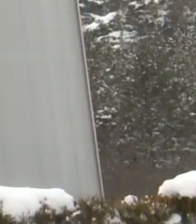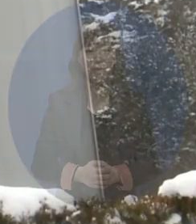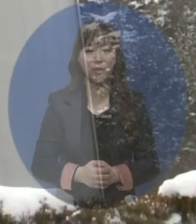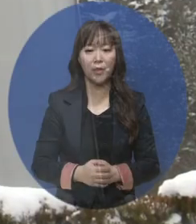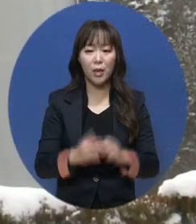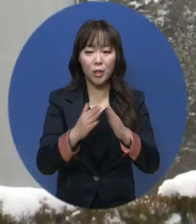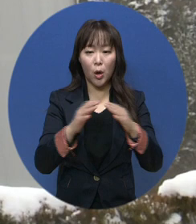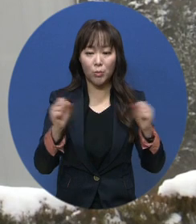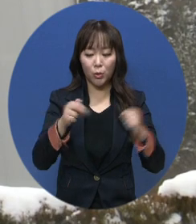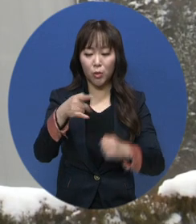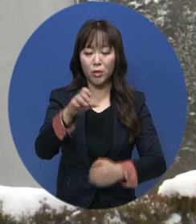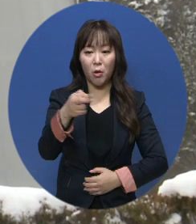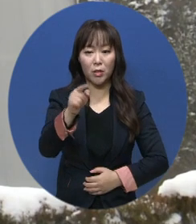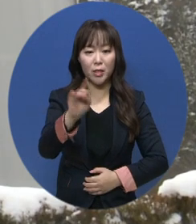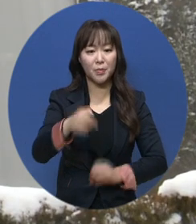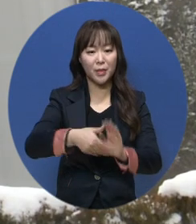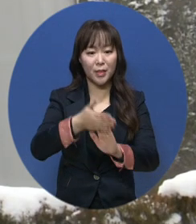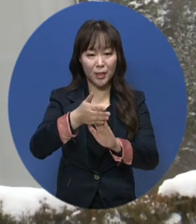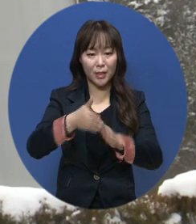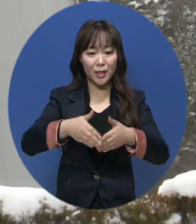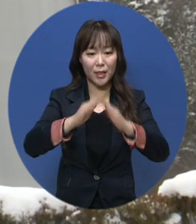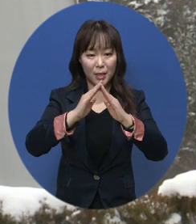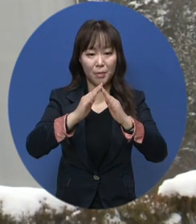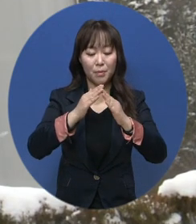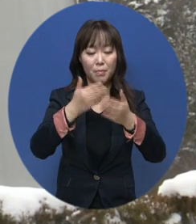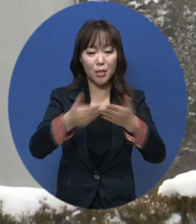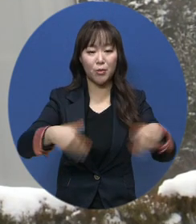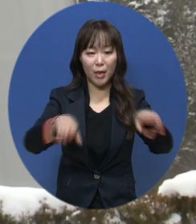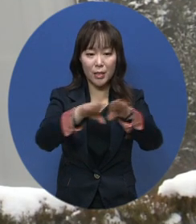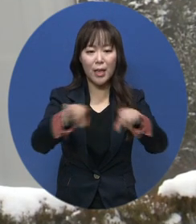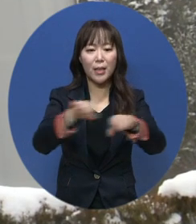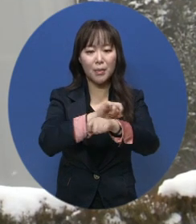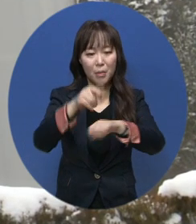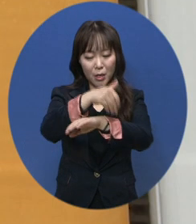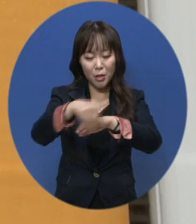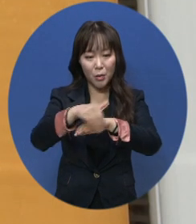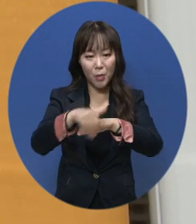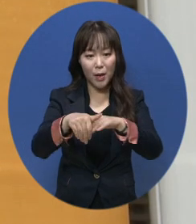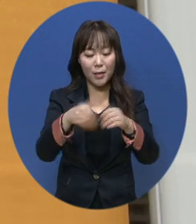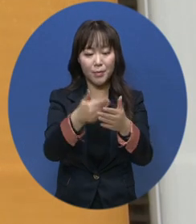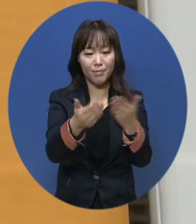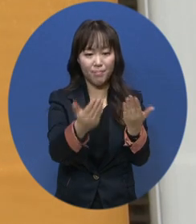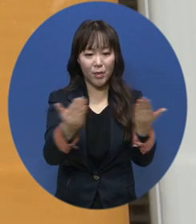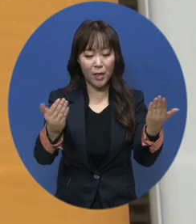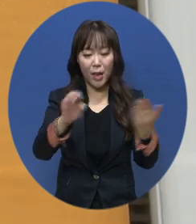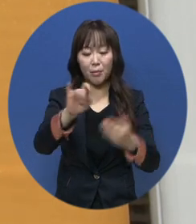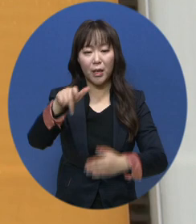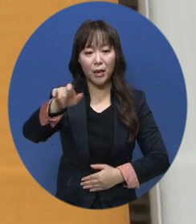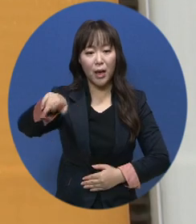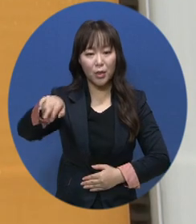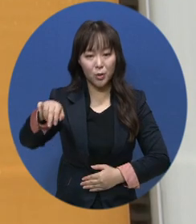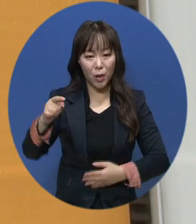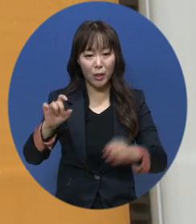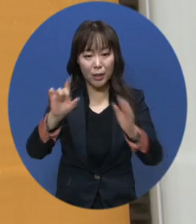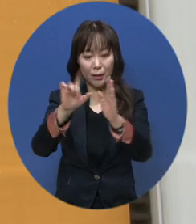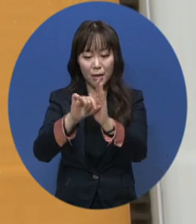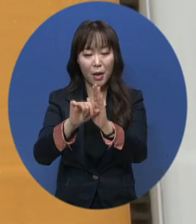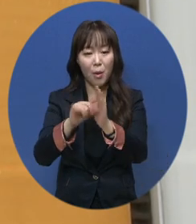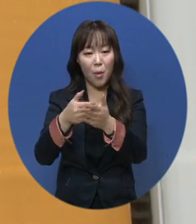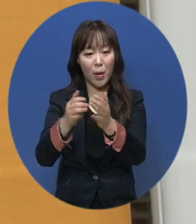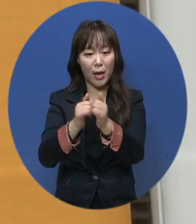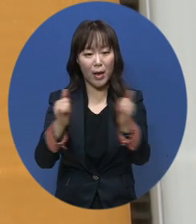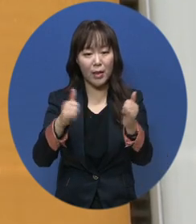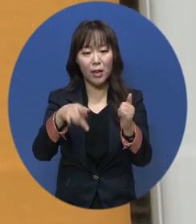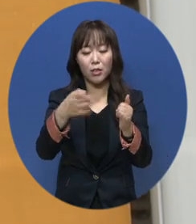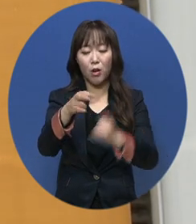전라북도 정읍시에 위치한 정읍시립미술관에서 특별기획전시인 피카소와 동시대화가 정읍에서 사랑에